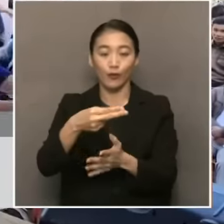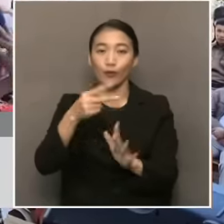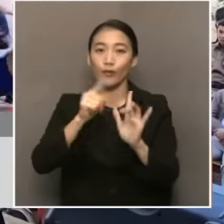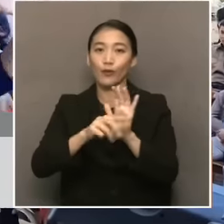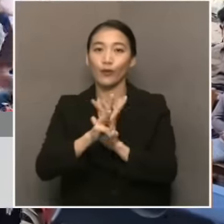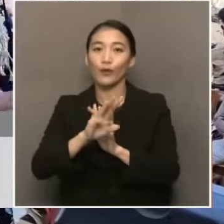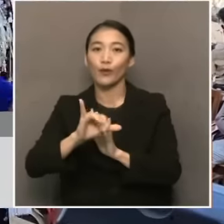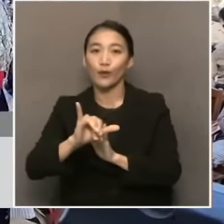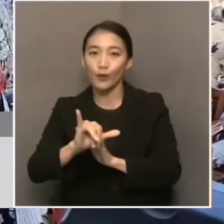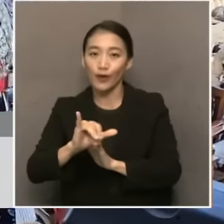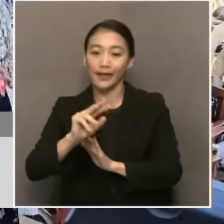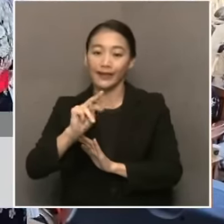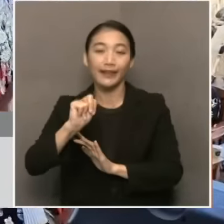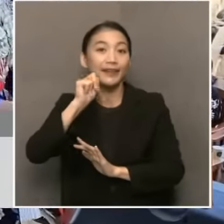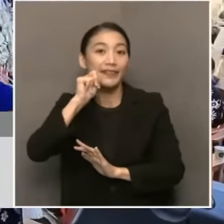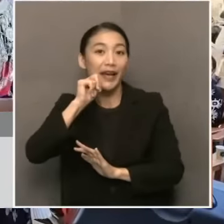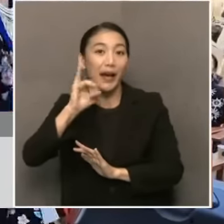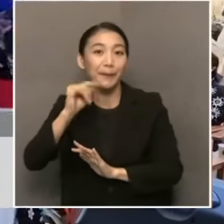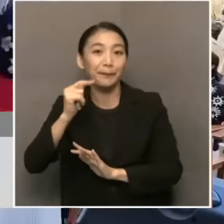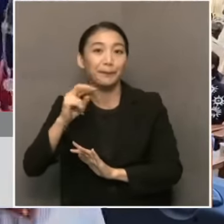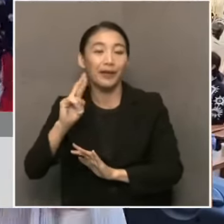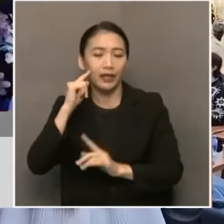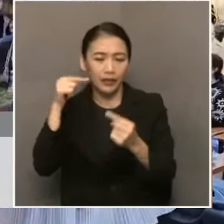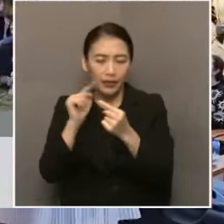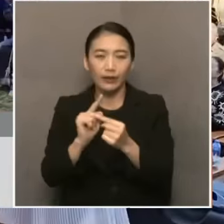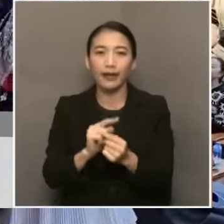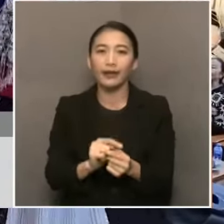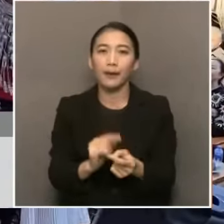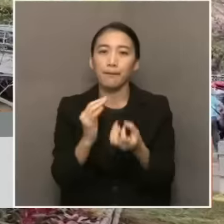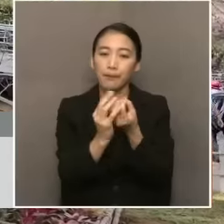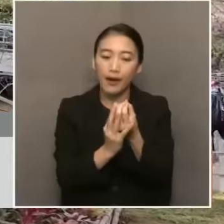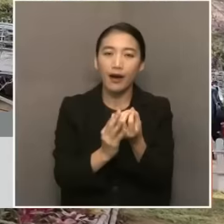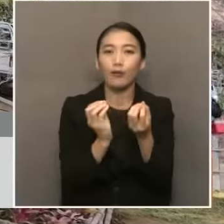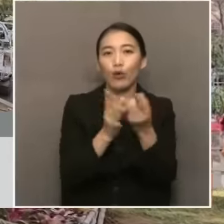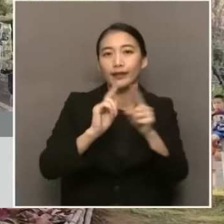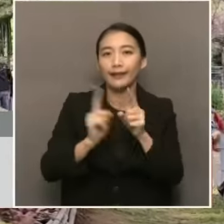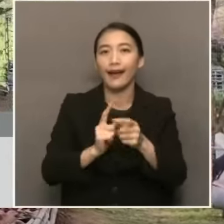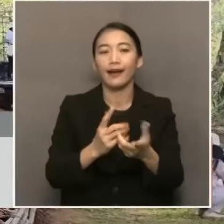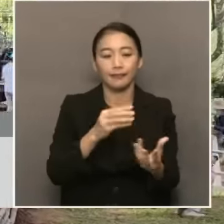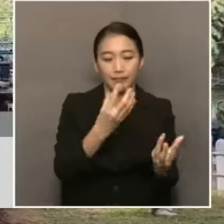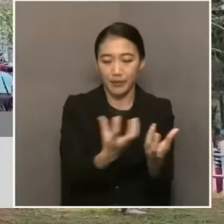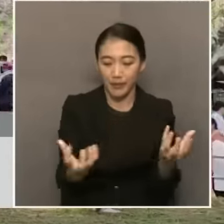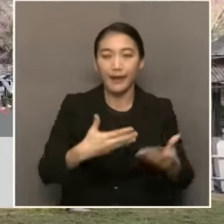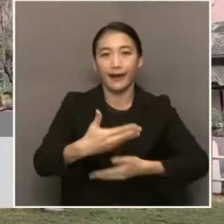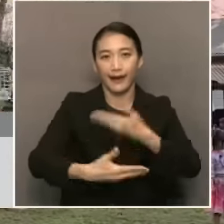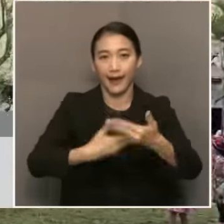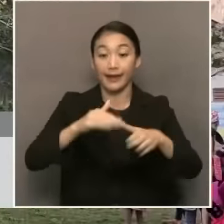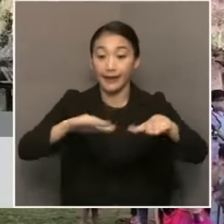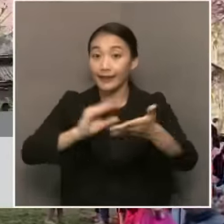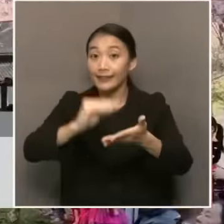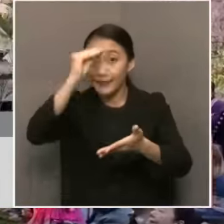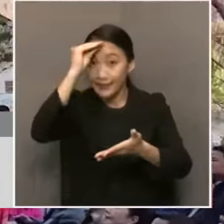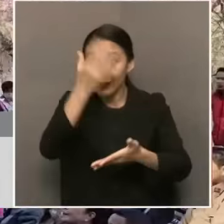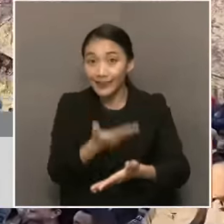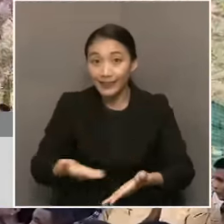าเป็นสถานที่จำหน่ายผลผลิตทางการเกษตรสินค้าพื้นเมืองนะคะแล้วจะมีเด็กๆที่เป็นเด็กนักเรียนโรงเรียนบ้านห้วย